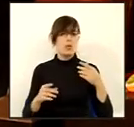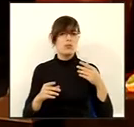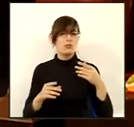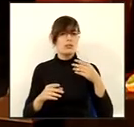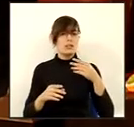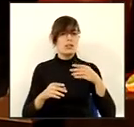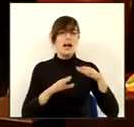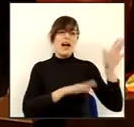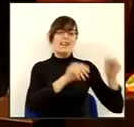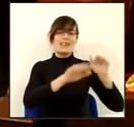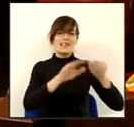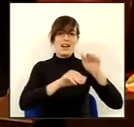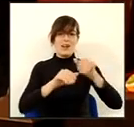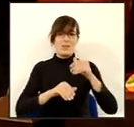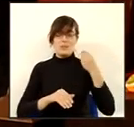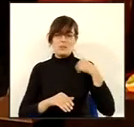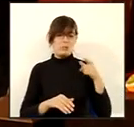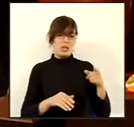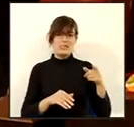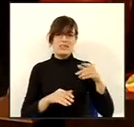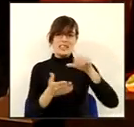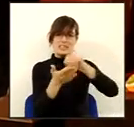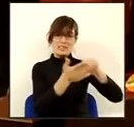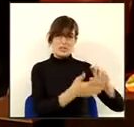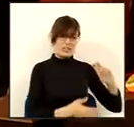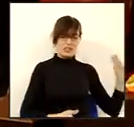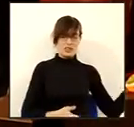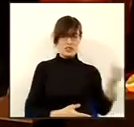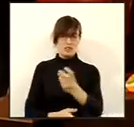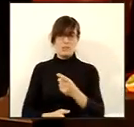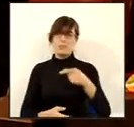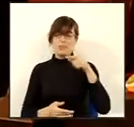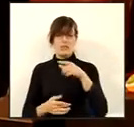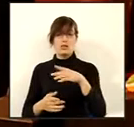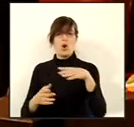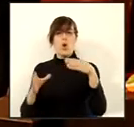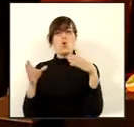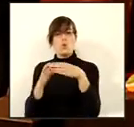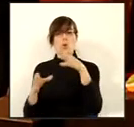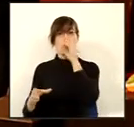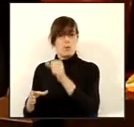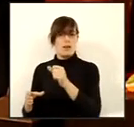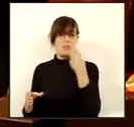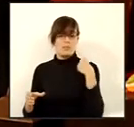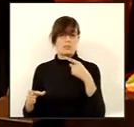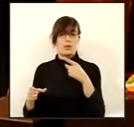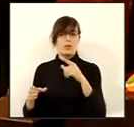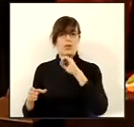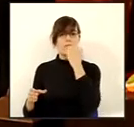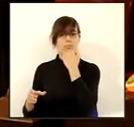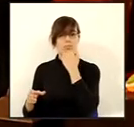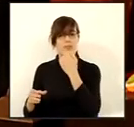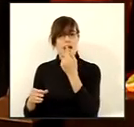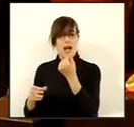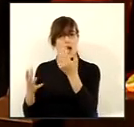ciutat. Però tal com se'ns diu en l'informe de la secretària, és competència de l'equip de govern fer qualsevol redistribució econòmica del